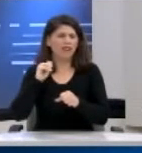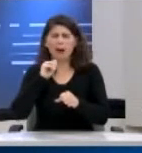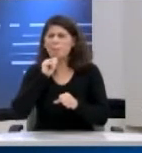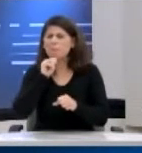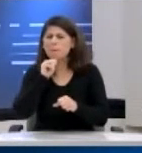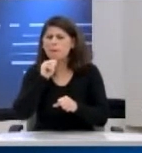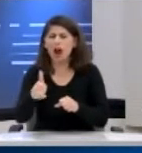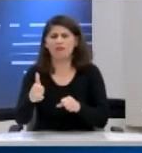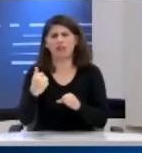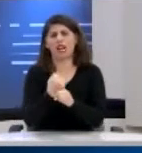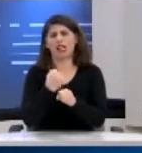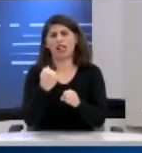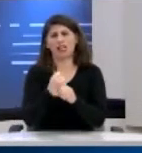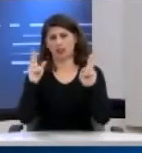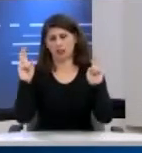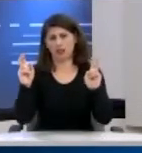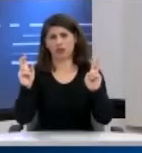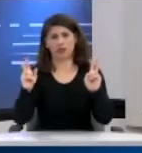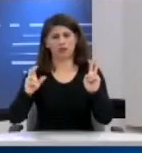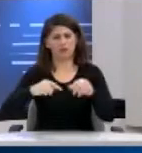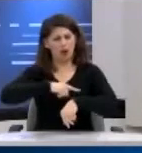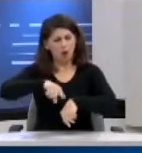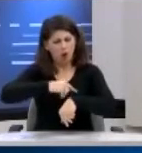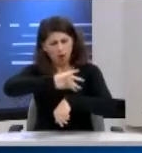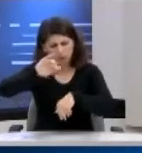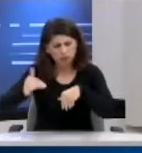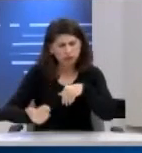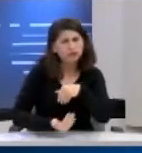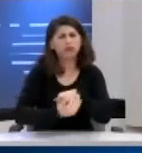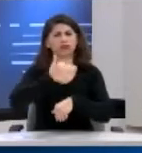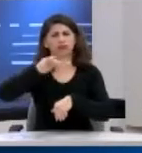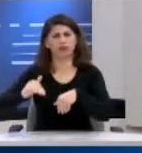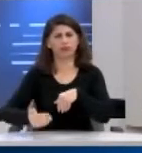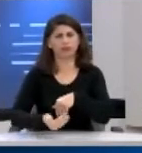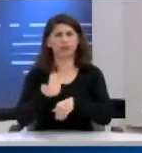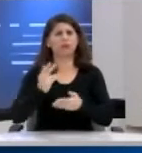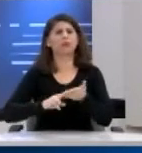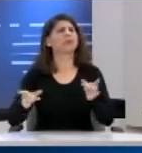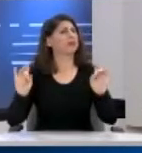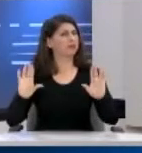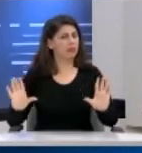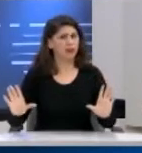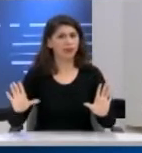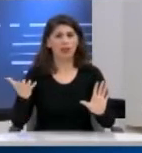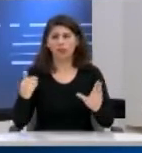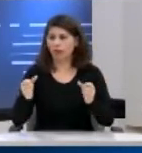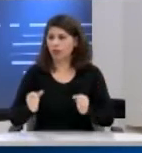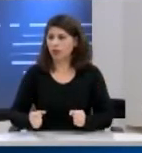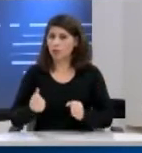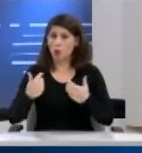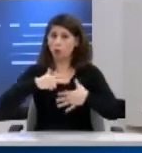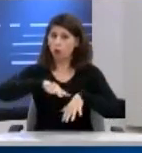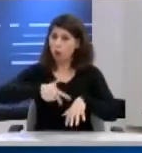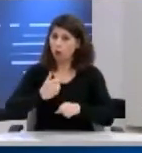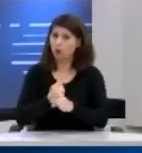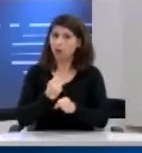ανασφάλιστους, κυρίως νέους ανθρώπους με εξαντλητικά ωράρια που προφανώς δεν είχαν σε τίποτα να κάνουν με το θεσμοθετημένο 8ωρο.